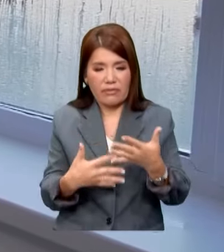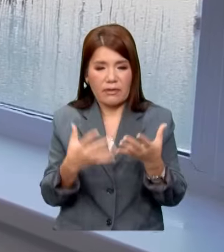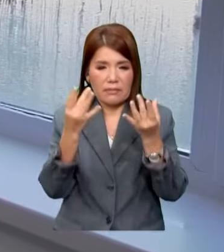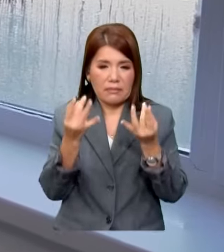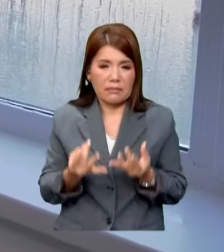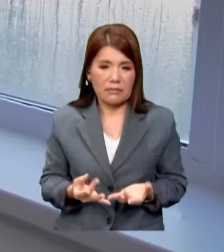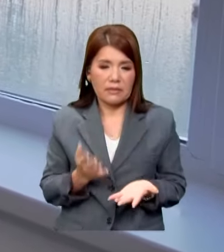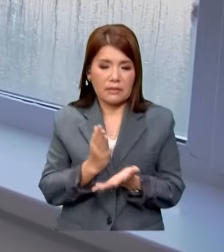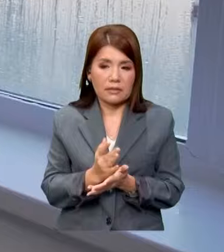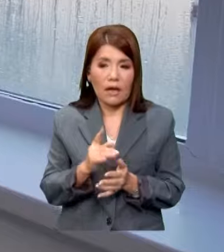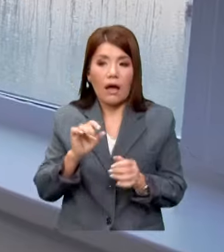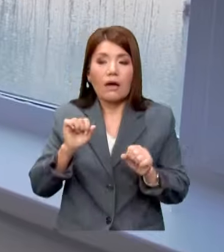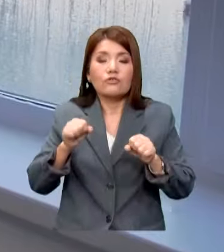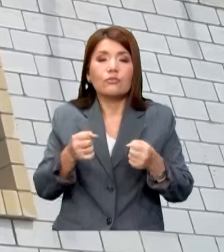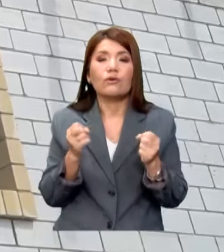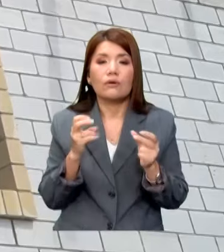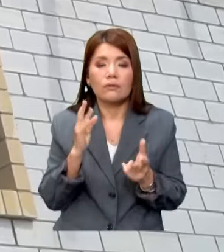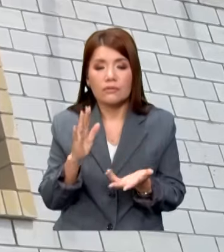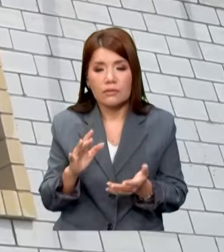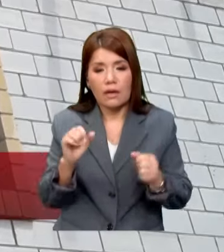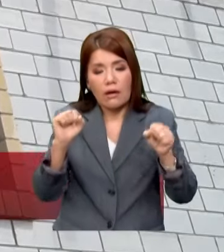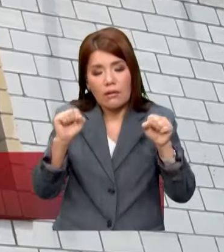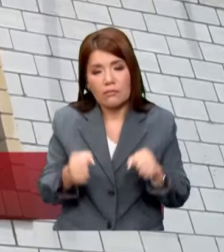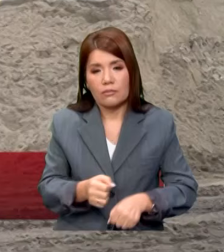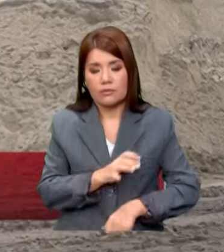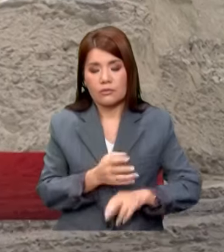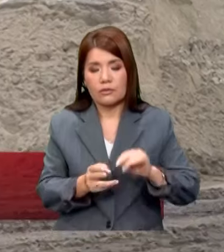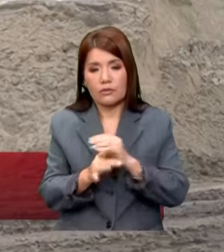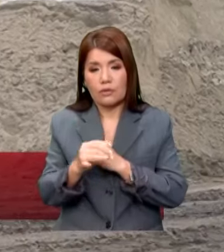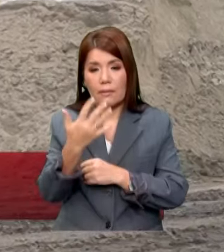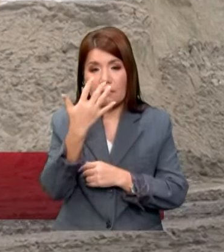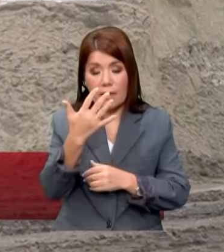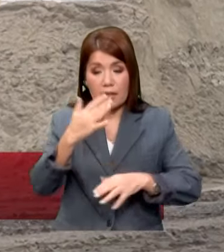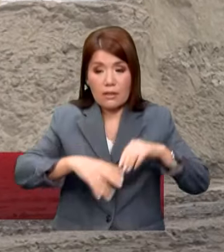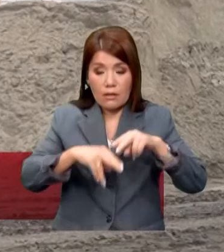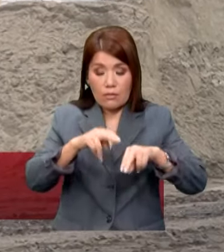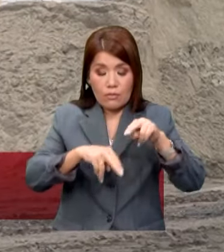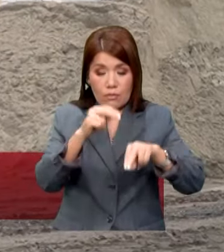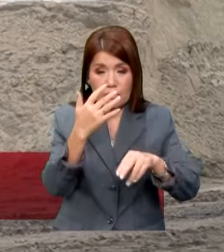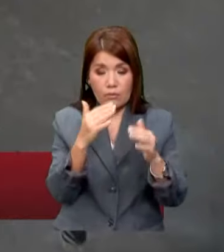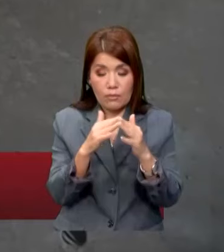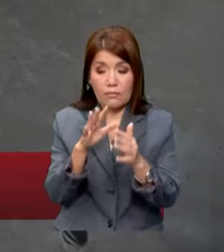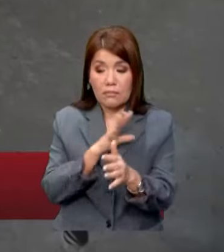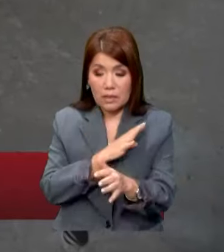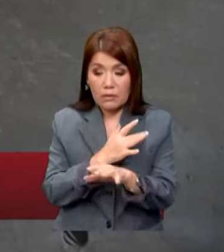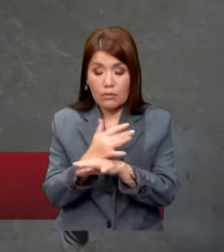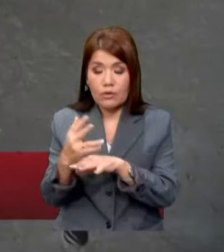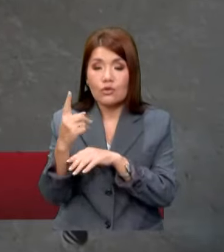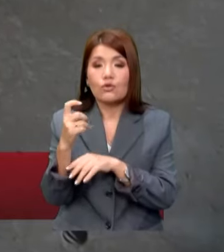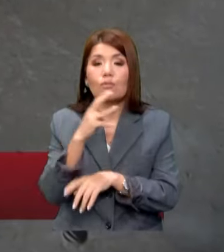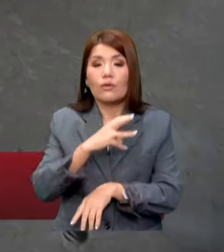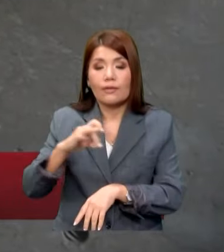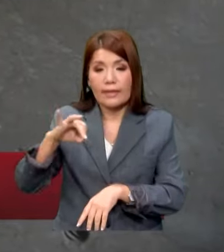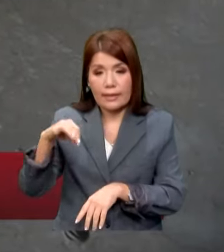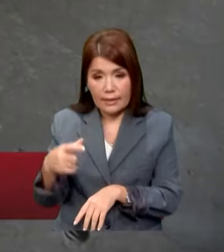қалмасына кім кепіл? Қатып қалады ғой оның барлығы. Напомним, что строились 5 домов на спонсорские средства и обошлись более чем в 100